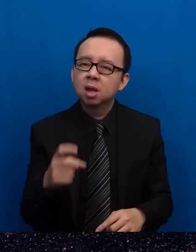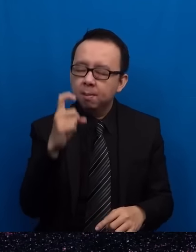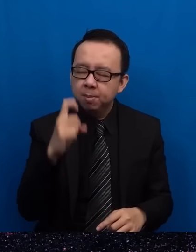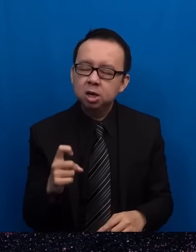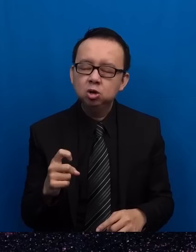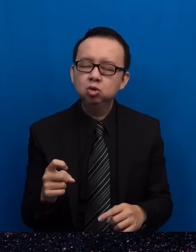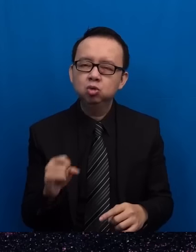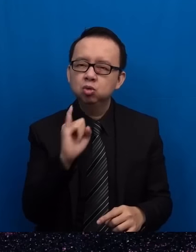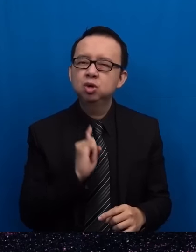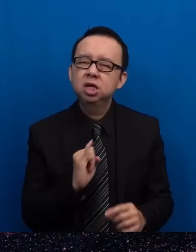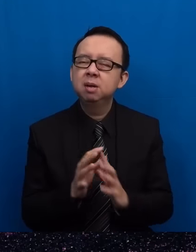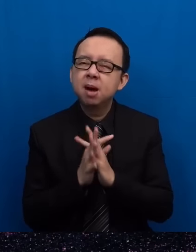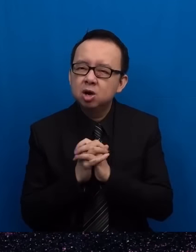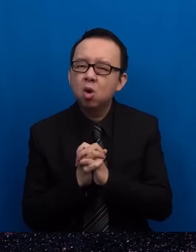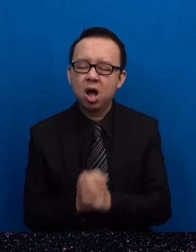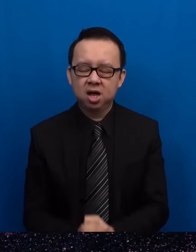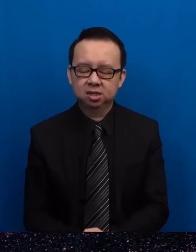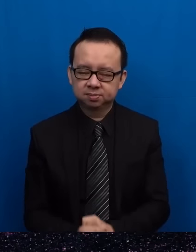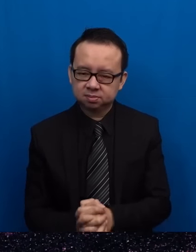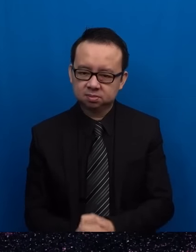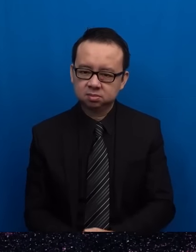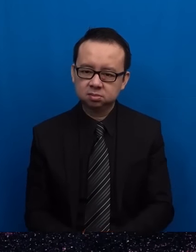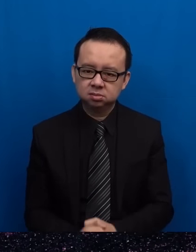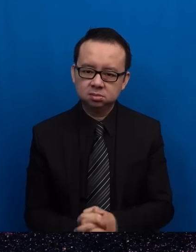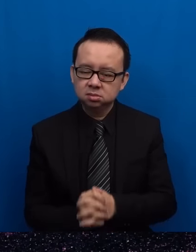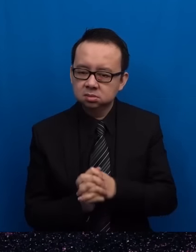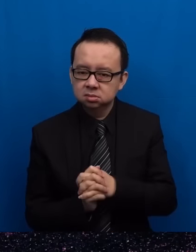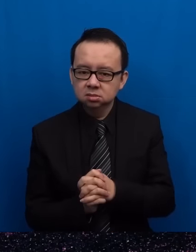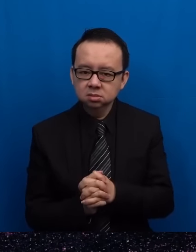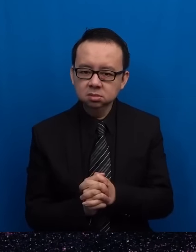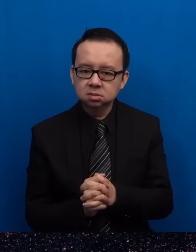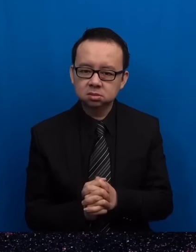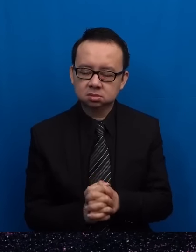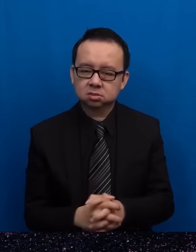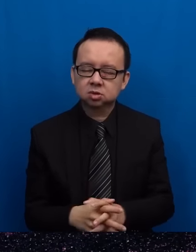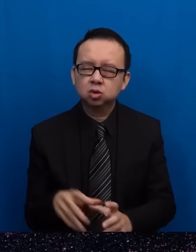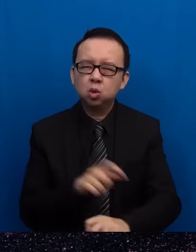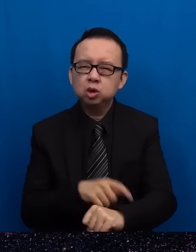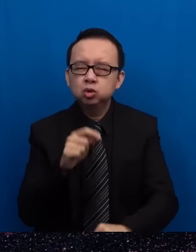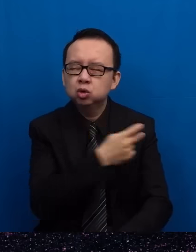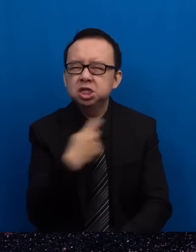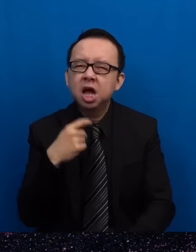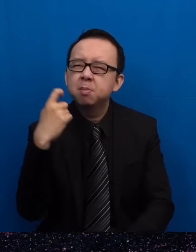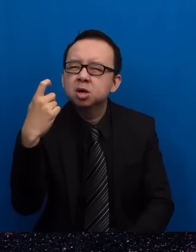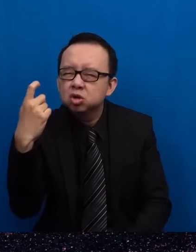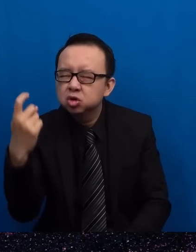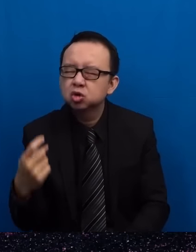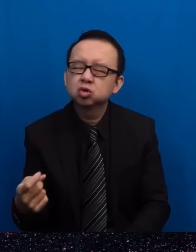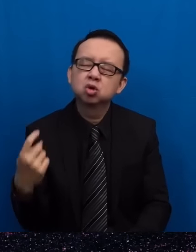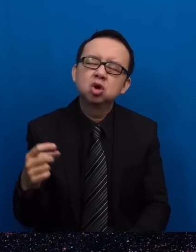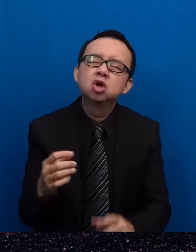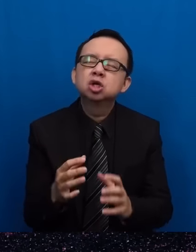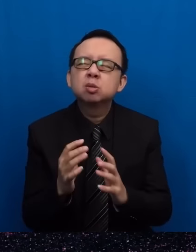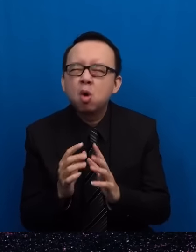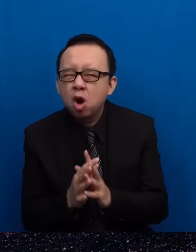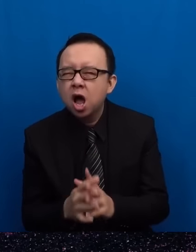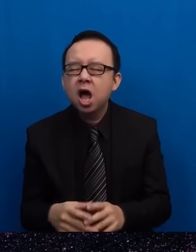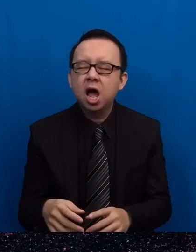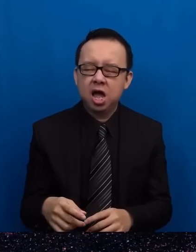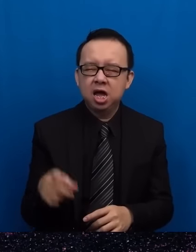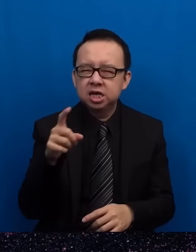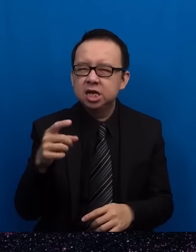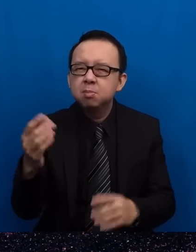pintu orang, tok, tok, tok, tok, tok. Aduh Tuhan, semoga dia buka, tok, tok, tok, tok, tok. Semoga dia dengar seperti seorang pria yang mau